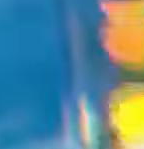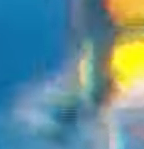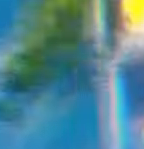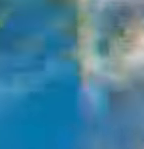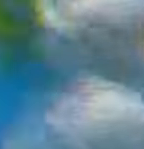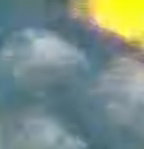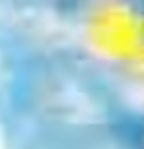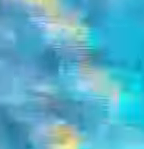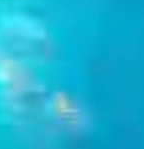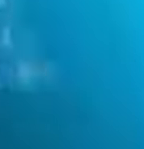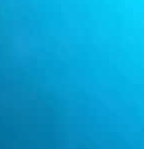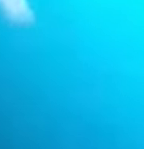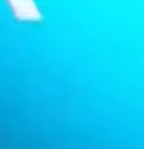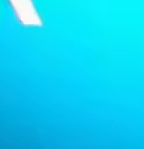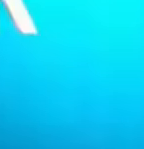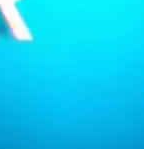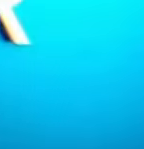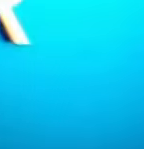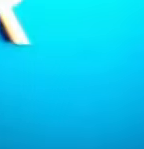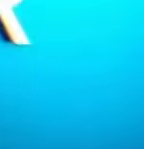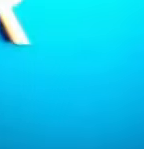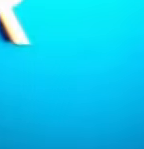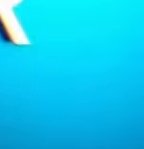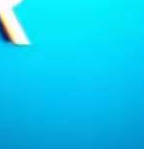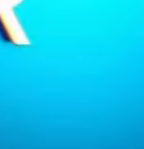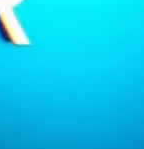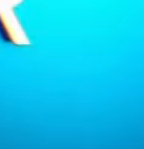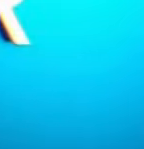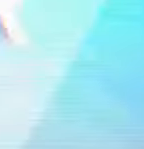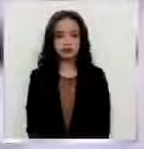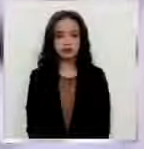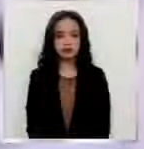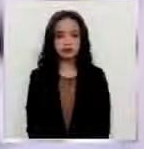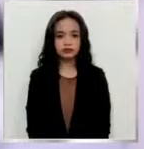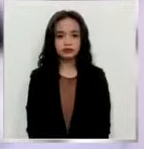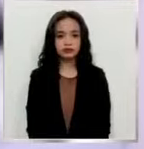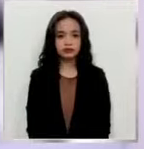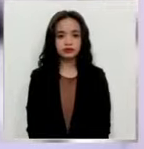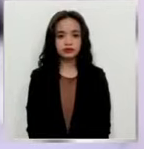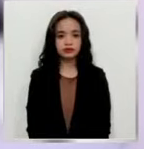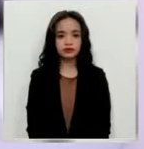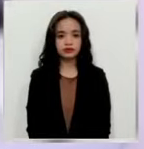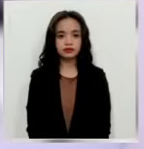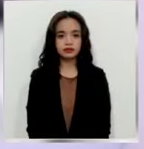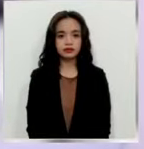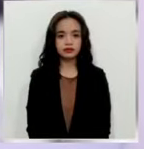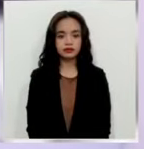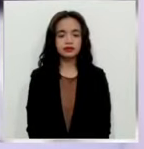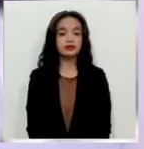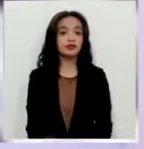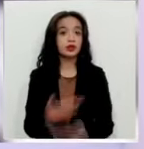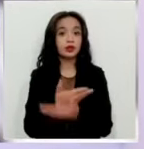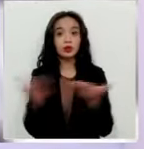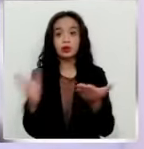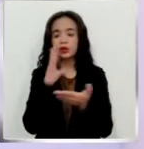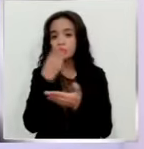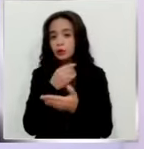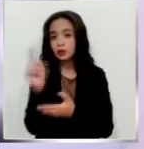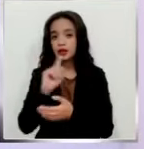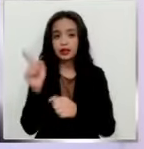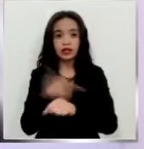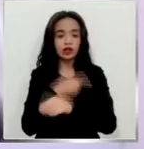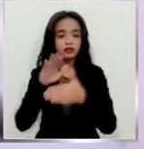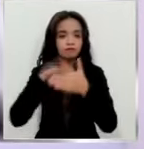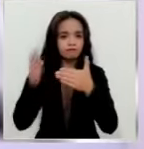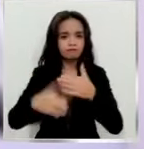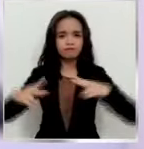O, sa mga hahabol sa long weekend bakasyon o di